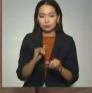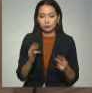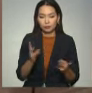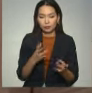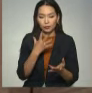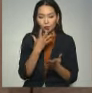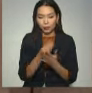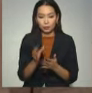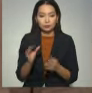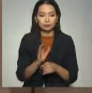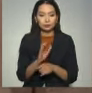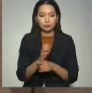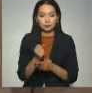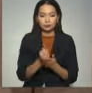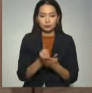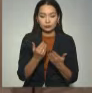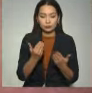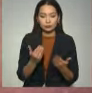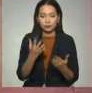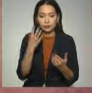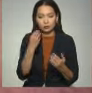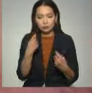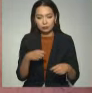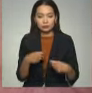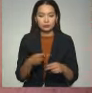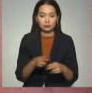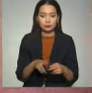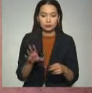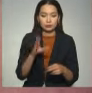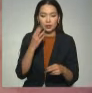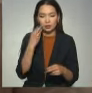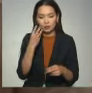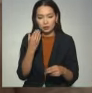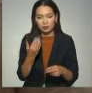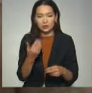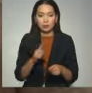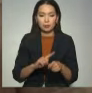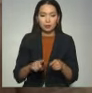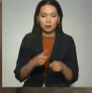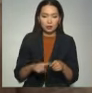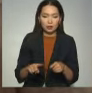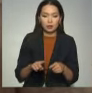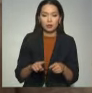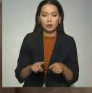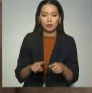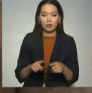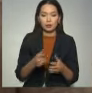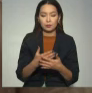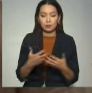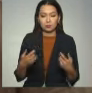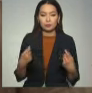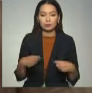Өзіміздің неге байланысты. Алма қашан сатылады, көзі төлейміз мысалы. Алма және сәбіз өнімдерін күзде сатып